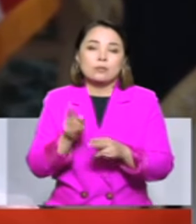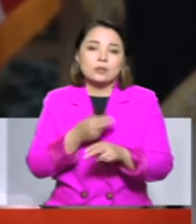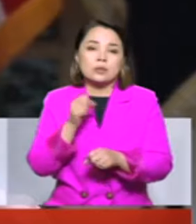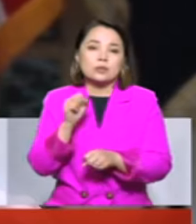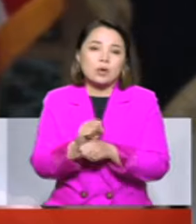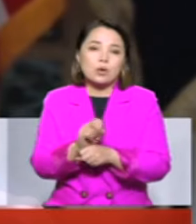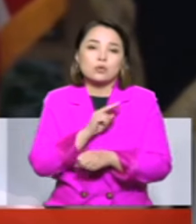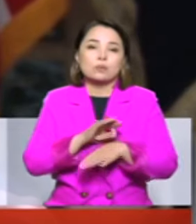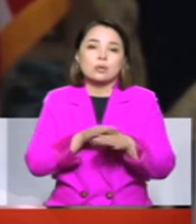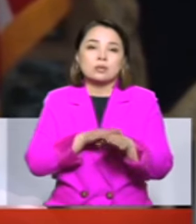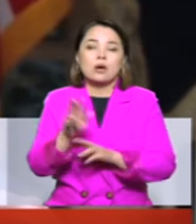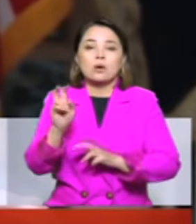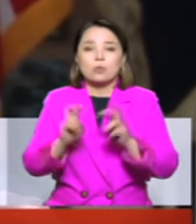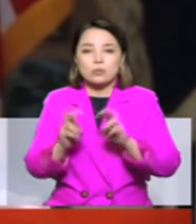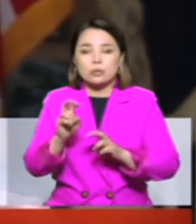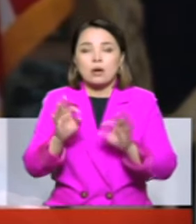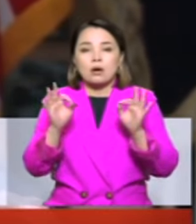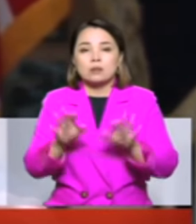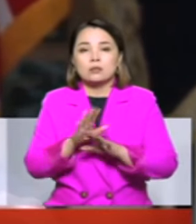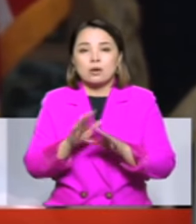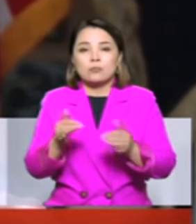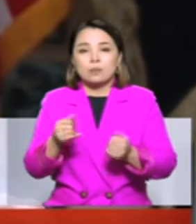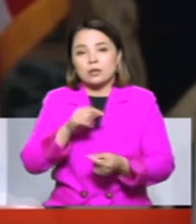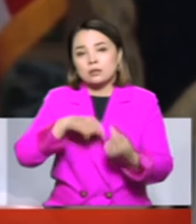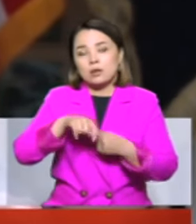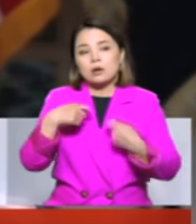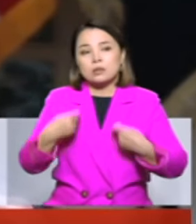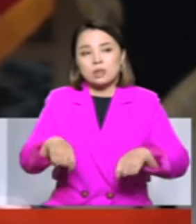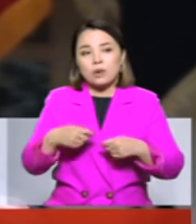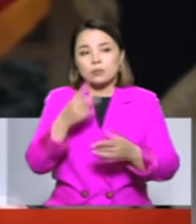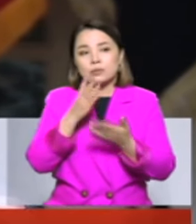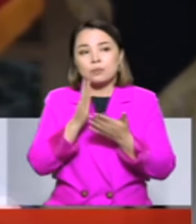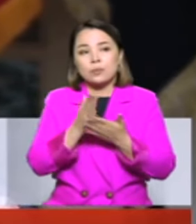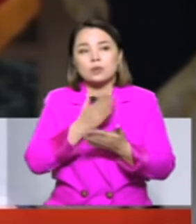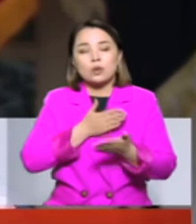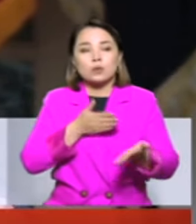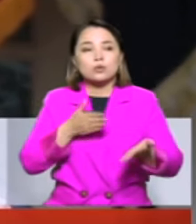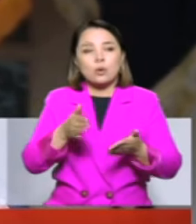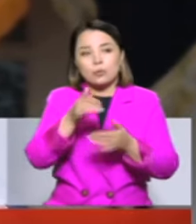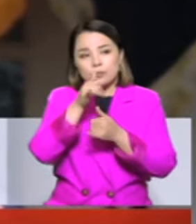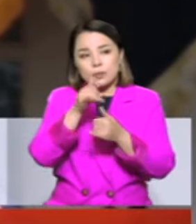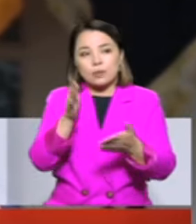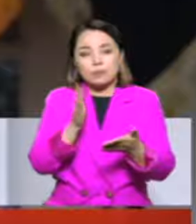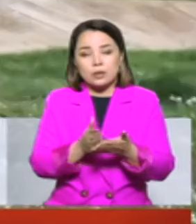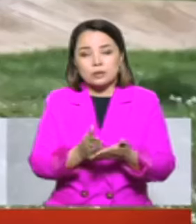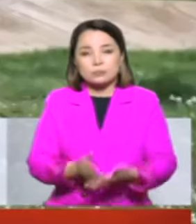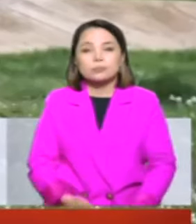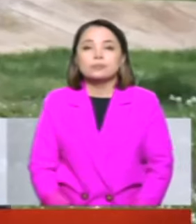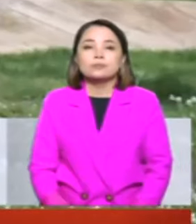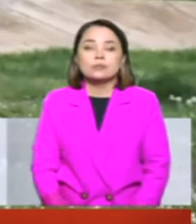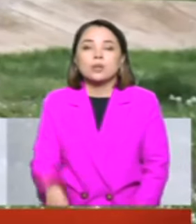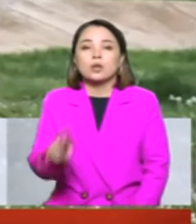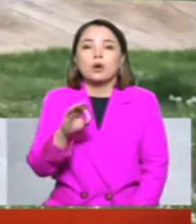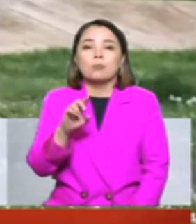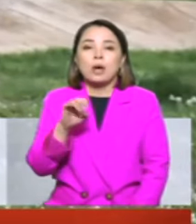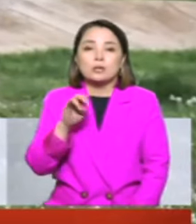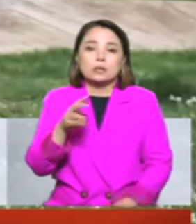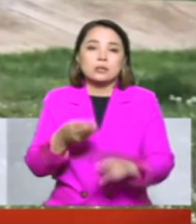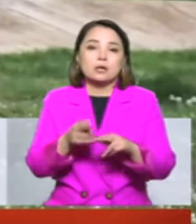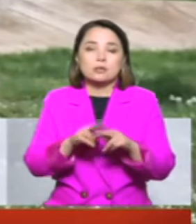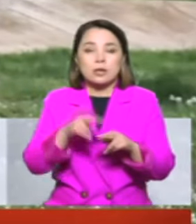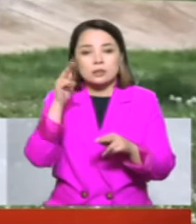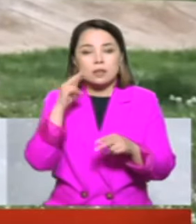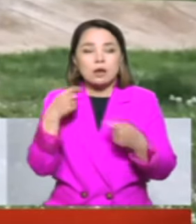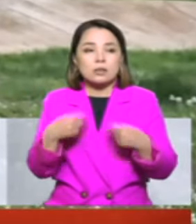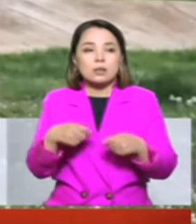жаулады. Басқа өндірушілерді әділетсіз сауда арқылы бизнестен ығыстырды. Біз бұған енді жол бере алмаймыз. Джо Байденнің айтуынша, Қытайдың